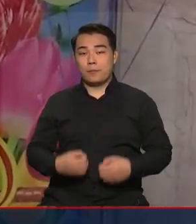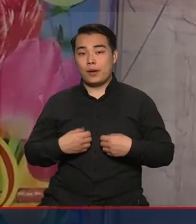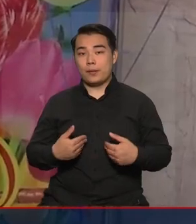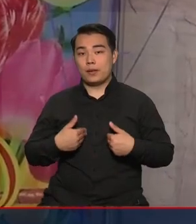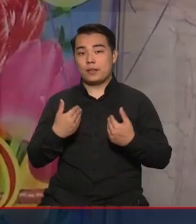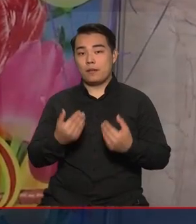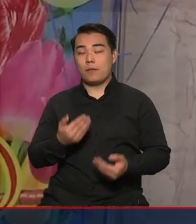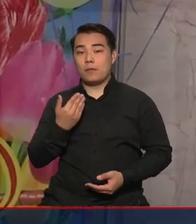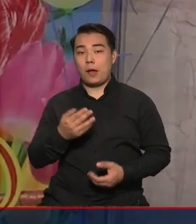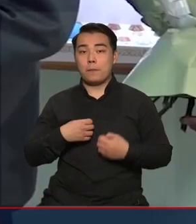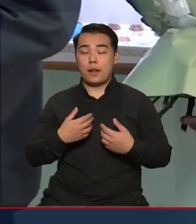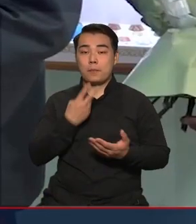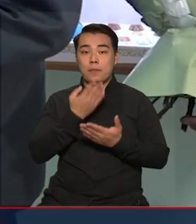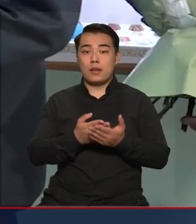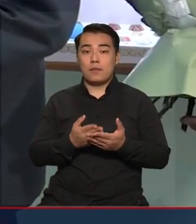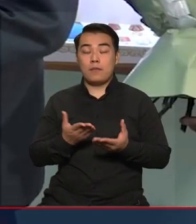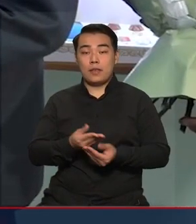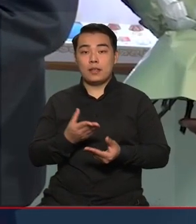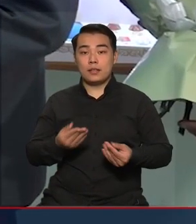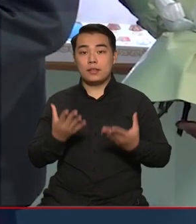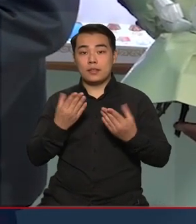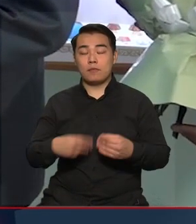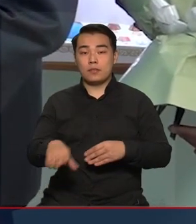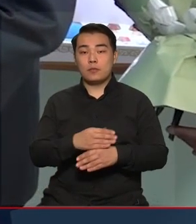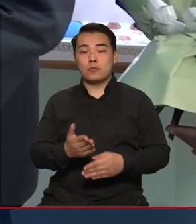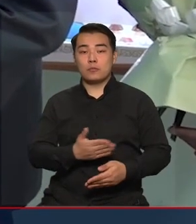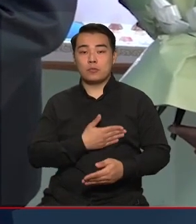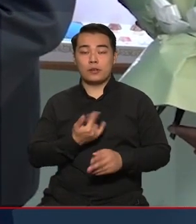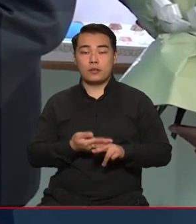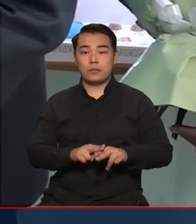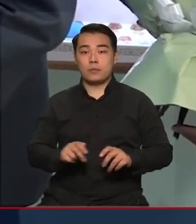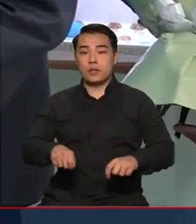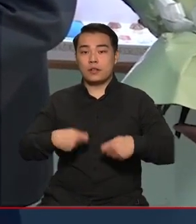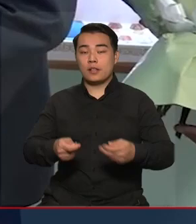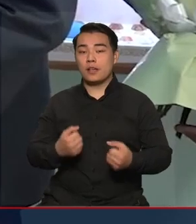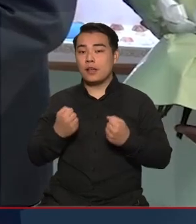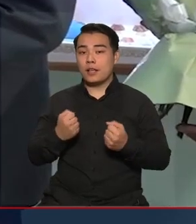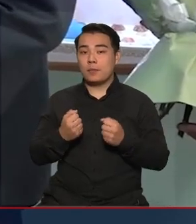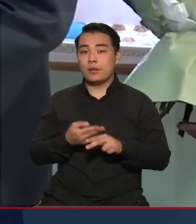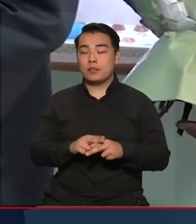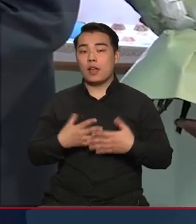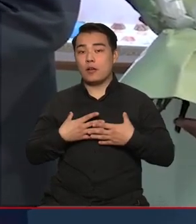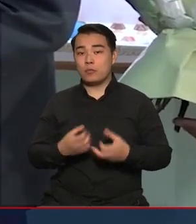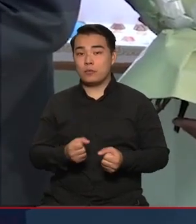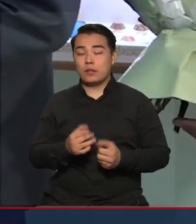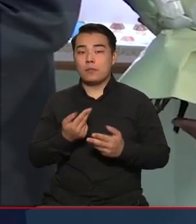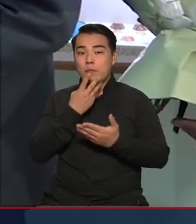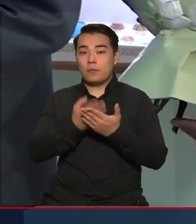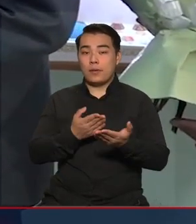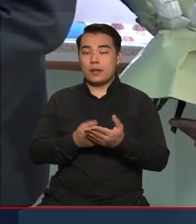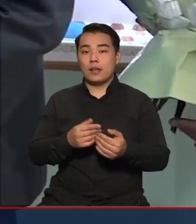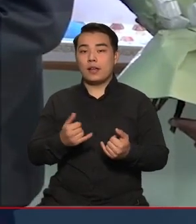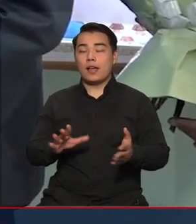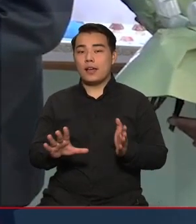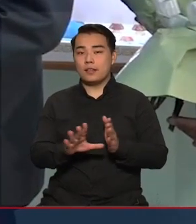Поздравляю вас в этот праздничный весенний день. От всей души желаю вам крепкого здоровья, энергии,